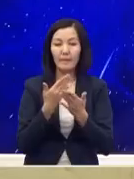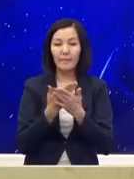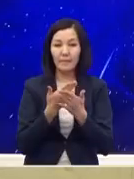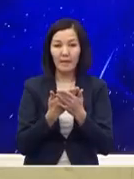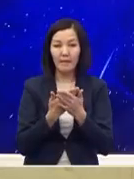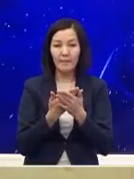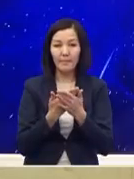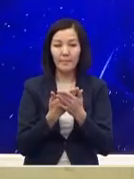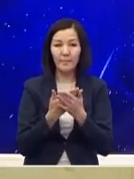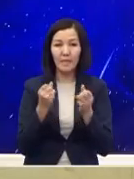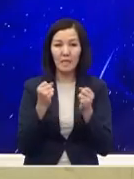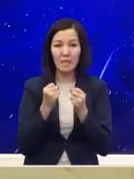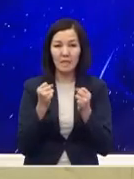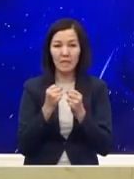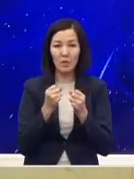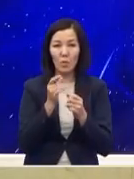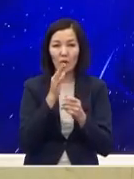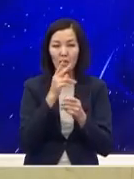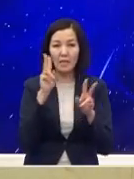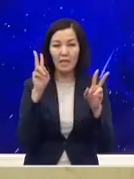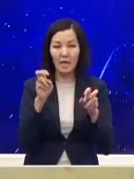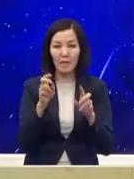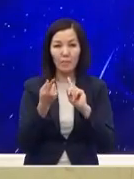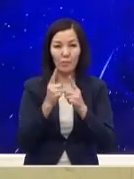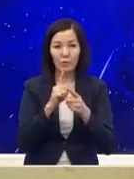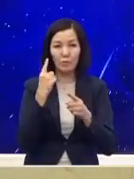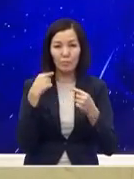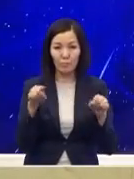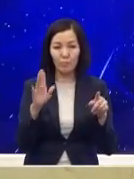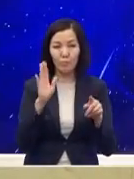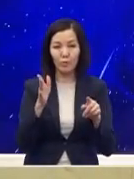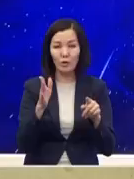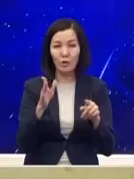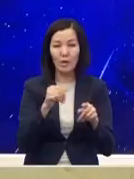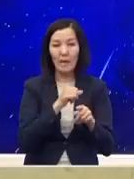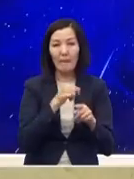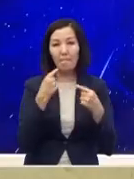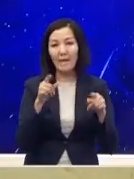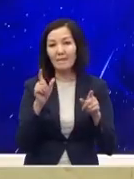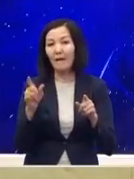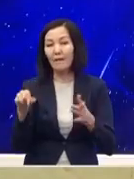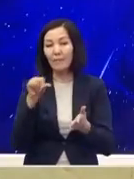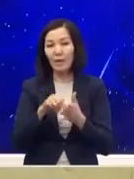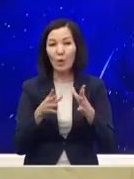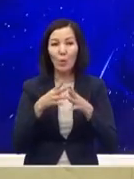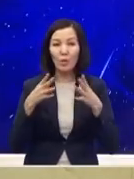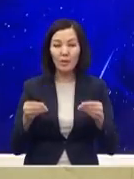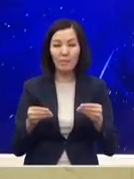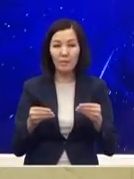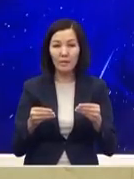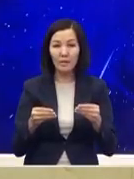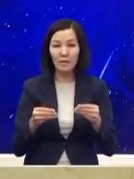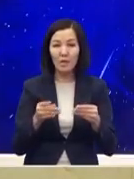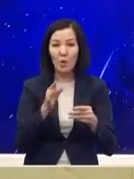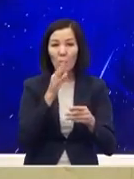Мысалы, қыстың кезінде қыстық тақырыпта басқа ақындар өздерінің өнерін көрсетті. Көктем кезінде